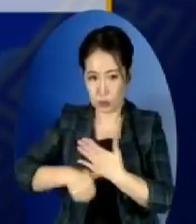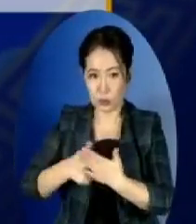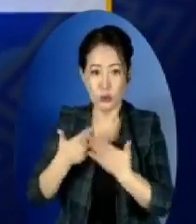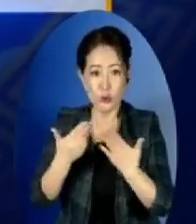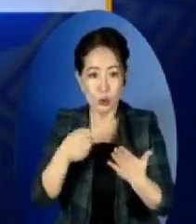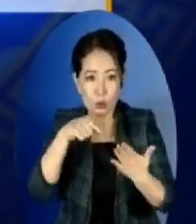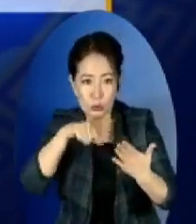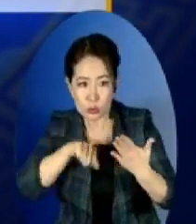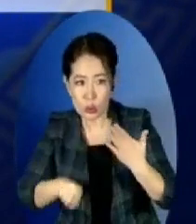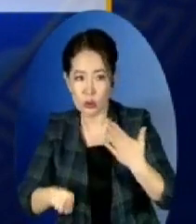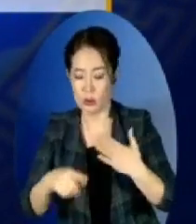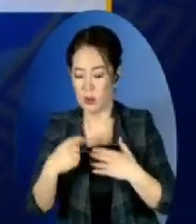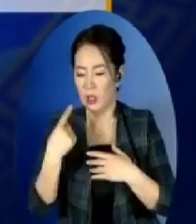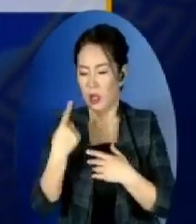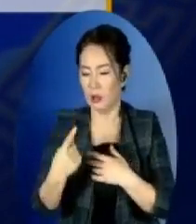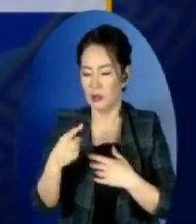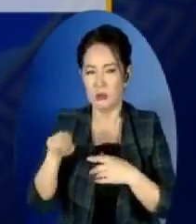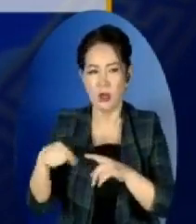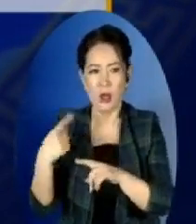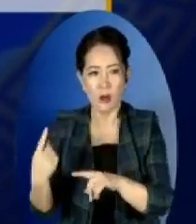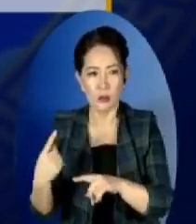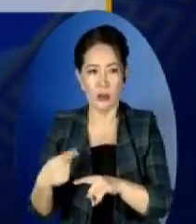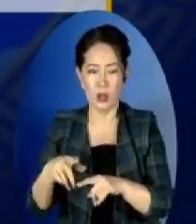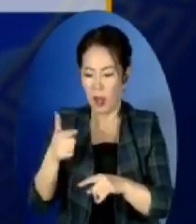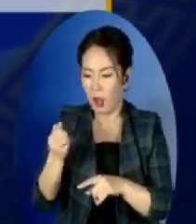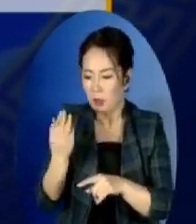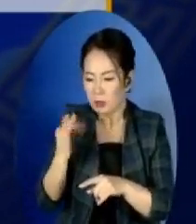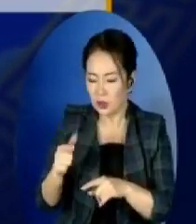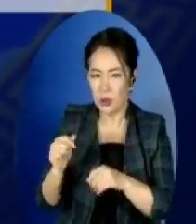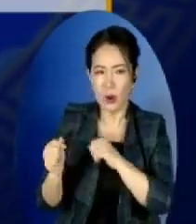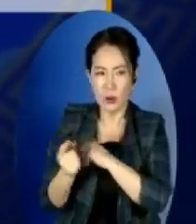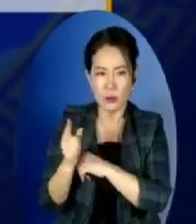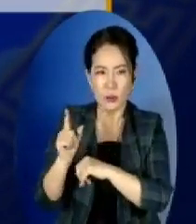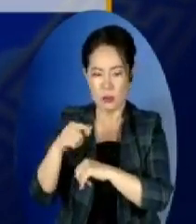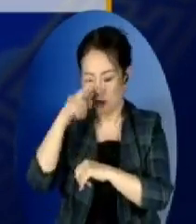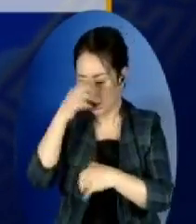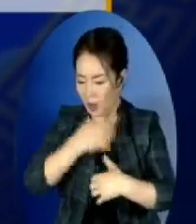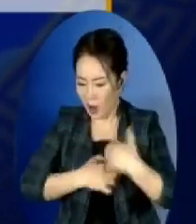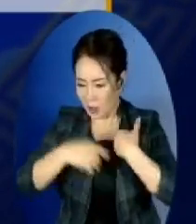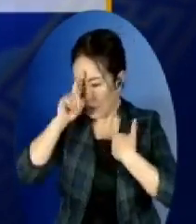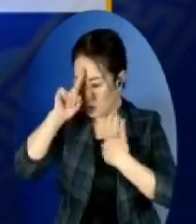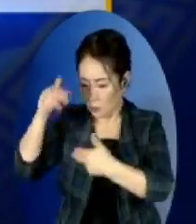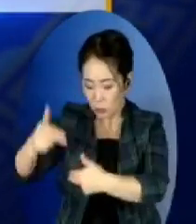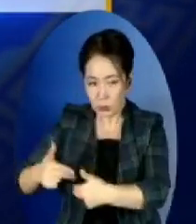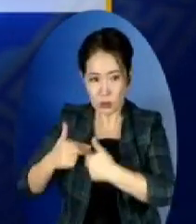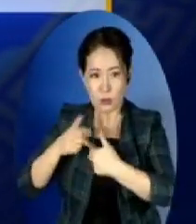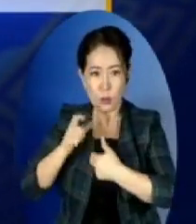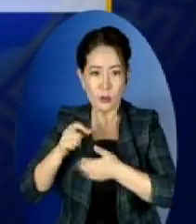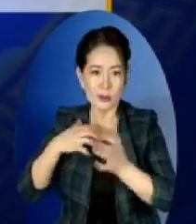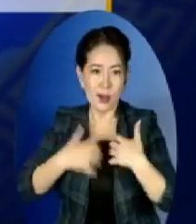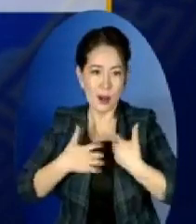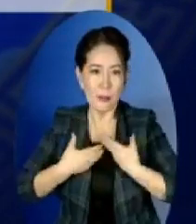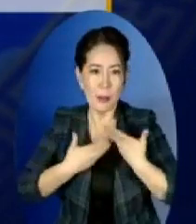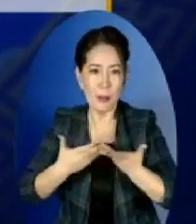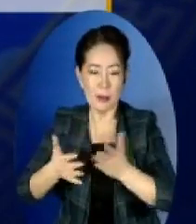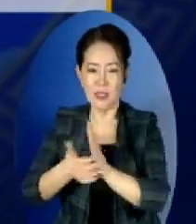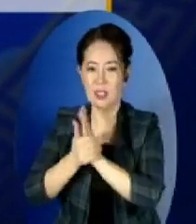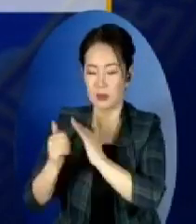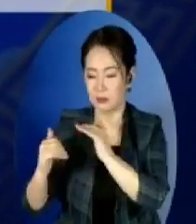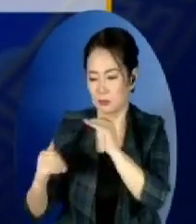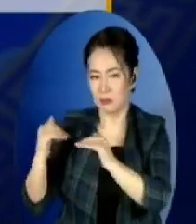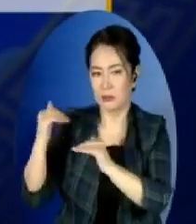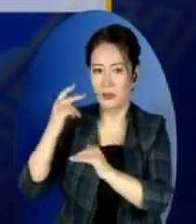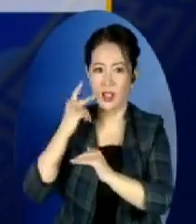3-4-1-11 гамшиг онцгой нөхцөл байдлын үед шаардлага дэмжлэгийн тусламжийг хүн амд шуурхай хүргэх чадварыг байнга